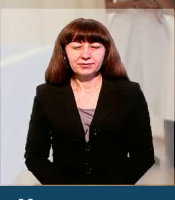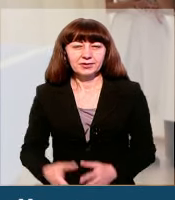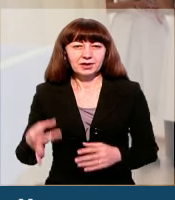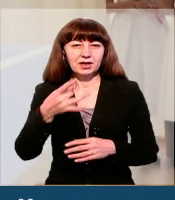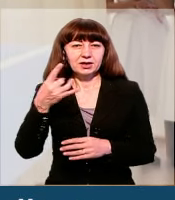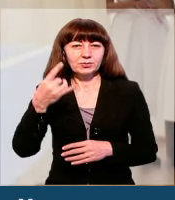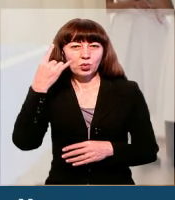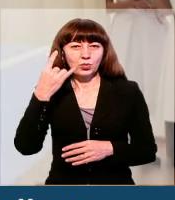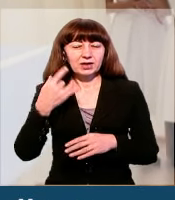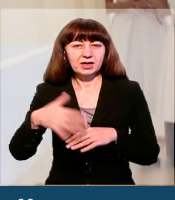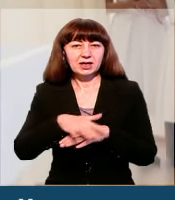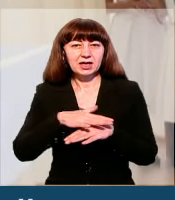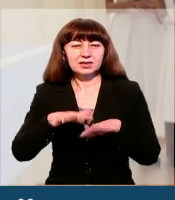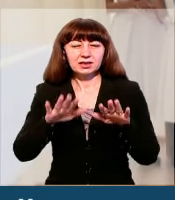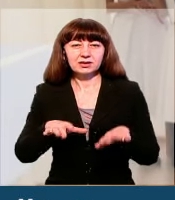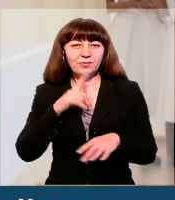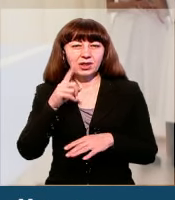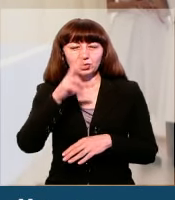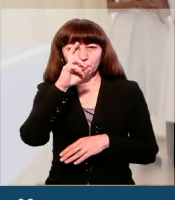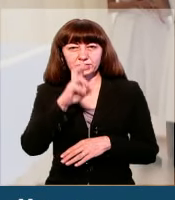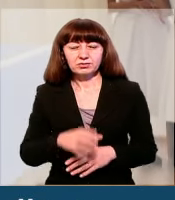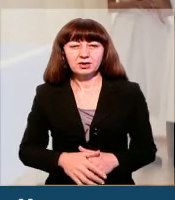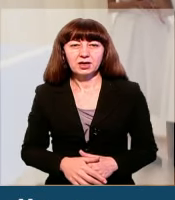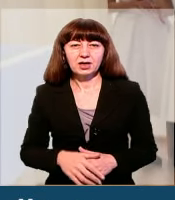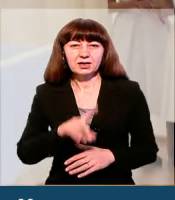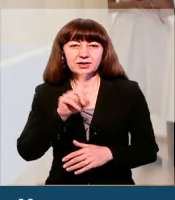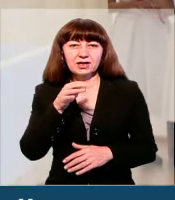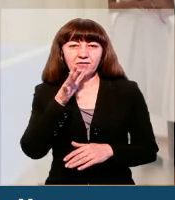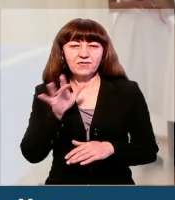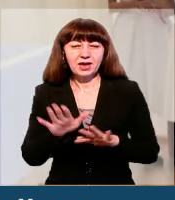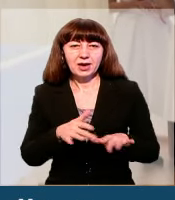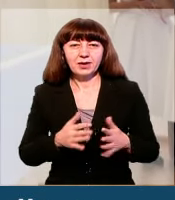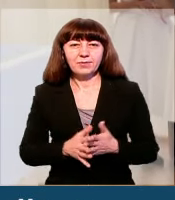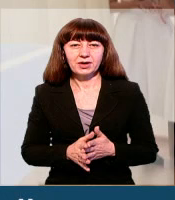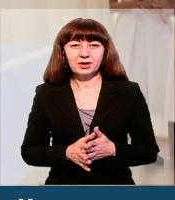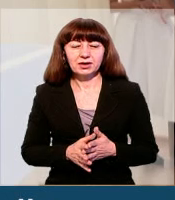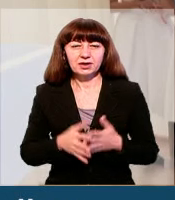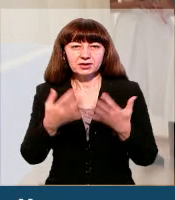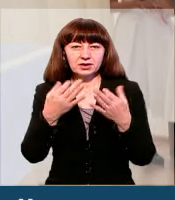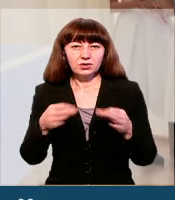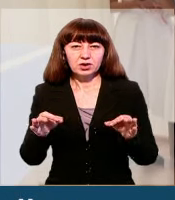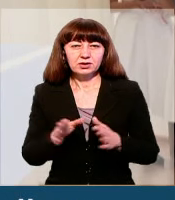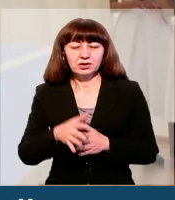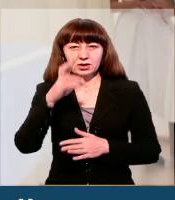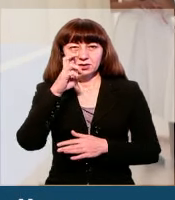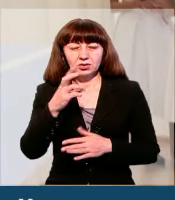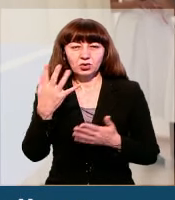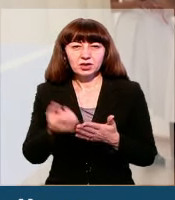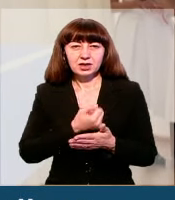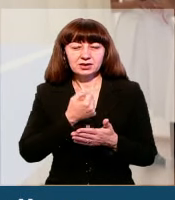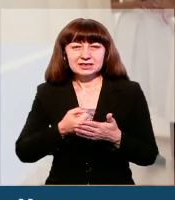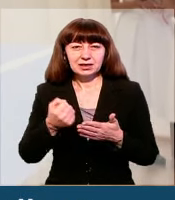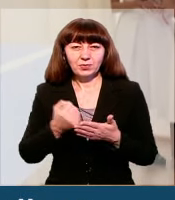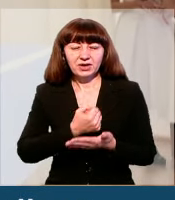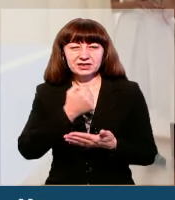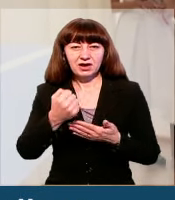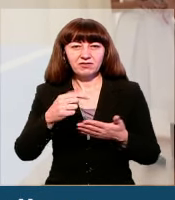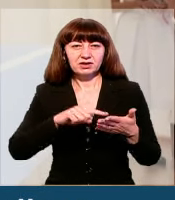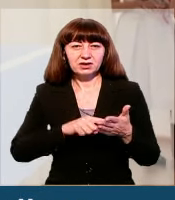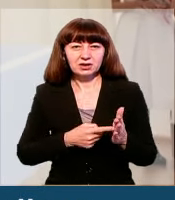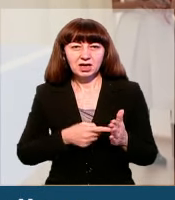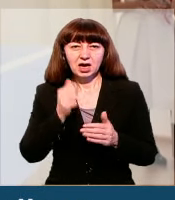Республика Казахстан – относительно молодое государство. За время нашего суверенитета государству удалось достигнуть поставленных